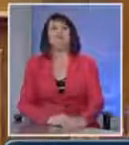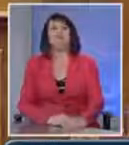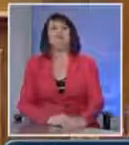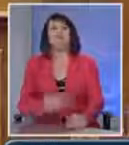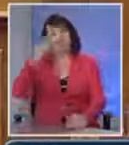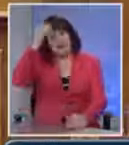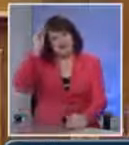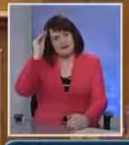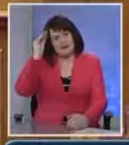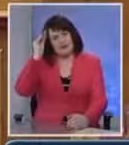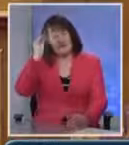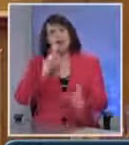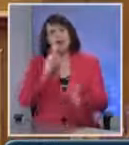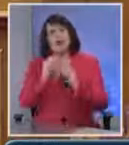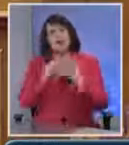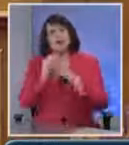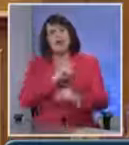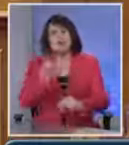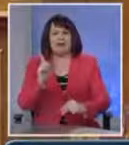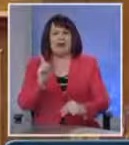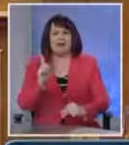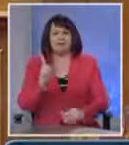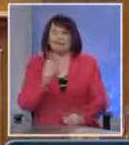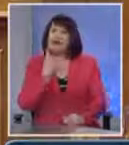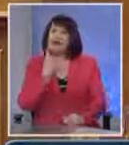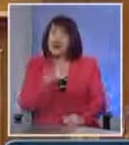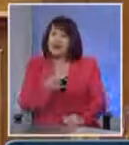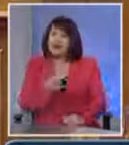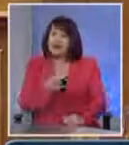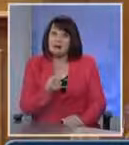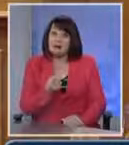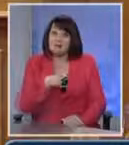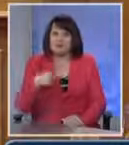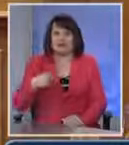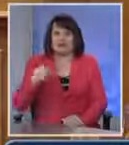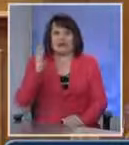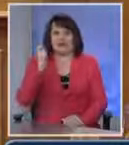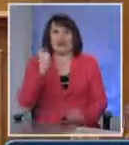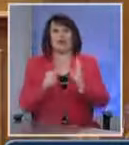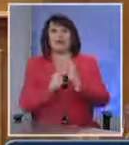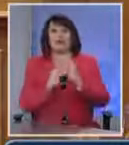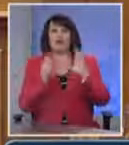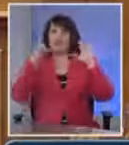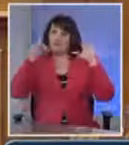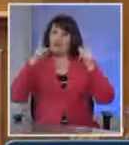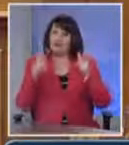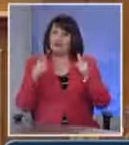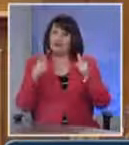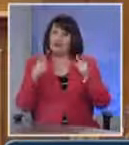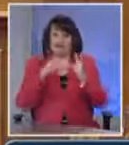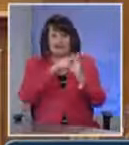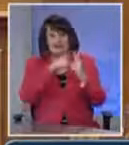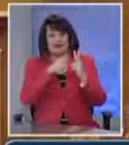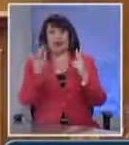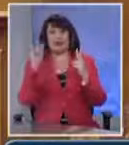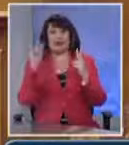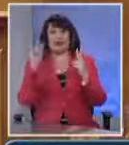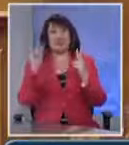Τσίπρας, για να μην σας το πολυλογώ, δίνει στους πολιτικούς αρχηγούς και στον πρόεδρο της Δημοκρατίας δύο